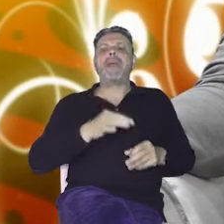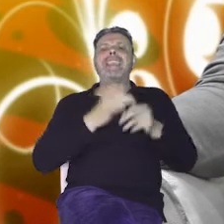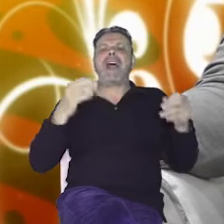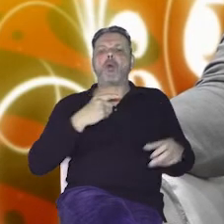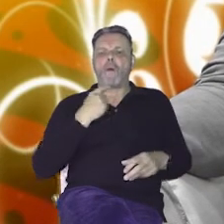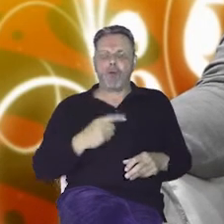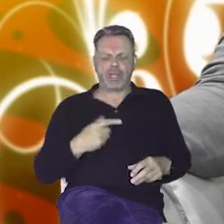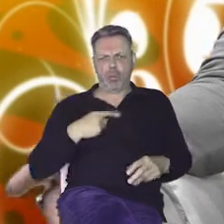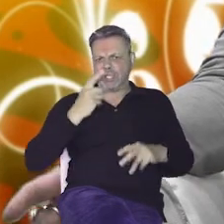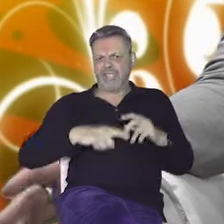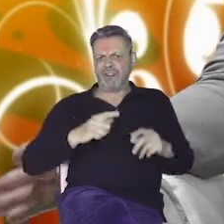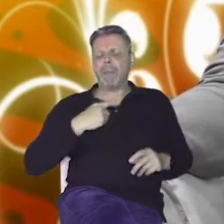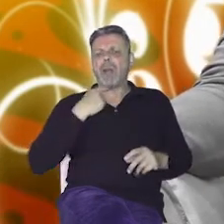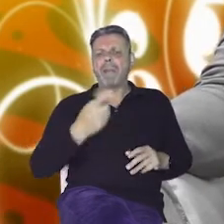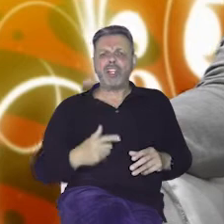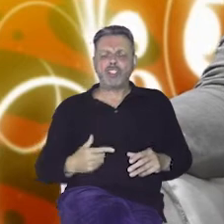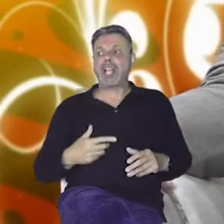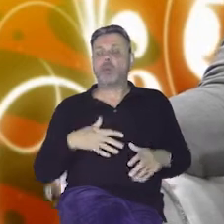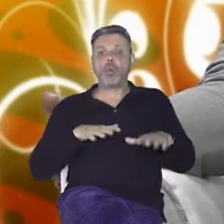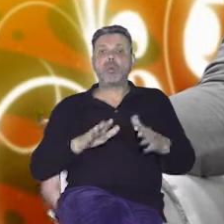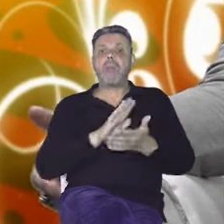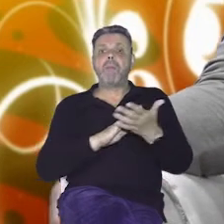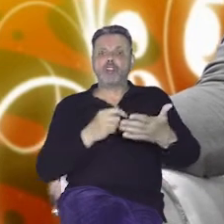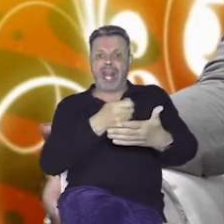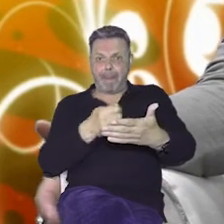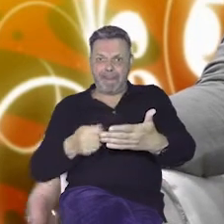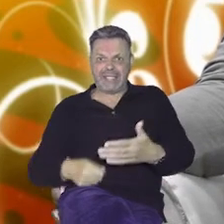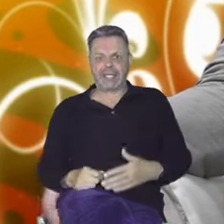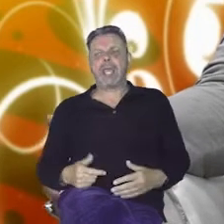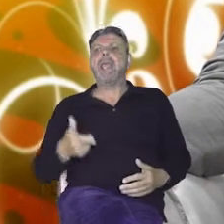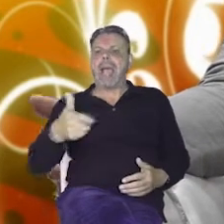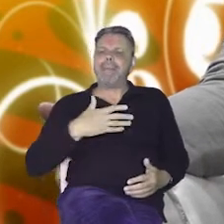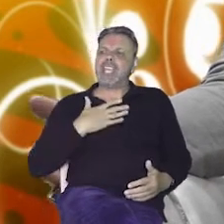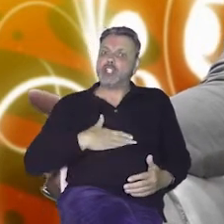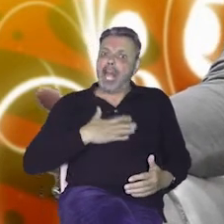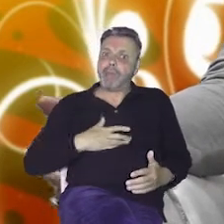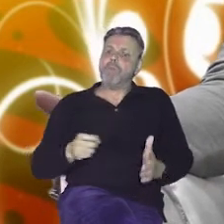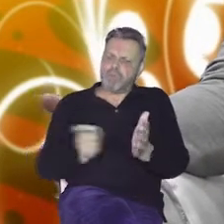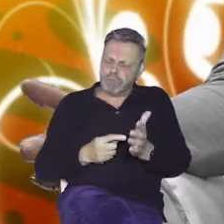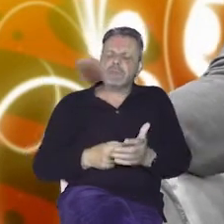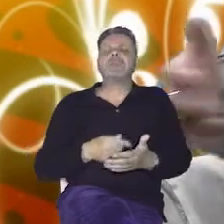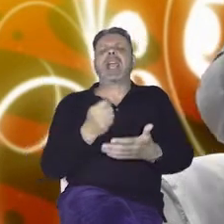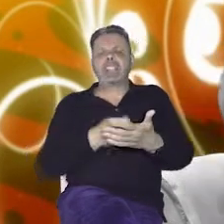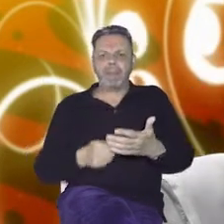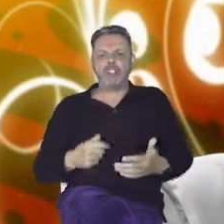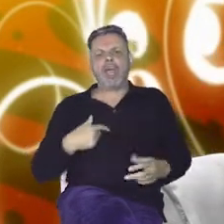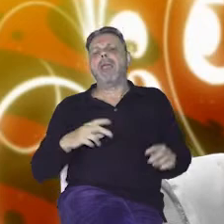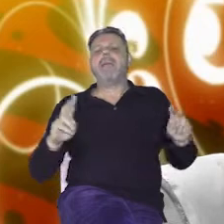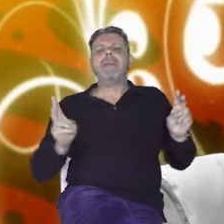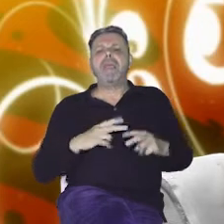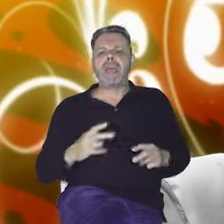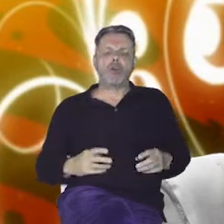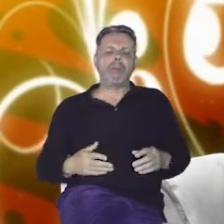zadnje vrijeme moram reći da su ljudi počeli pisati, što mi potenciramo i tražimo da se u stvari piše, jer mi ne možemo